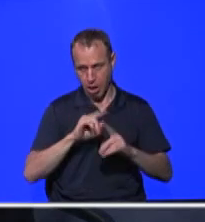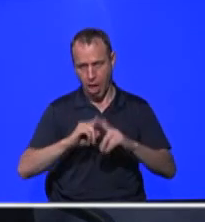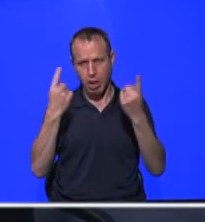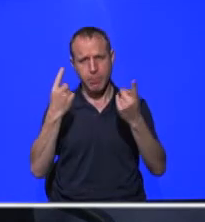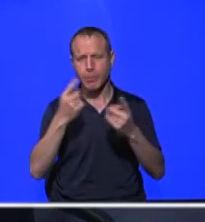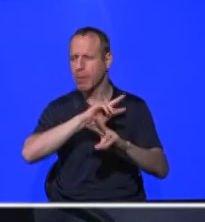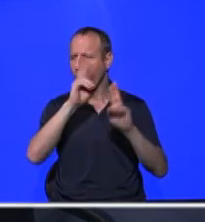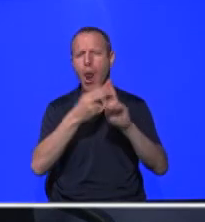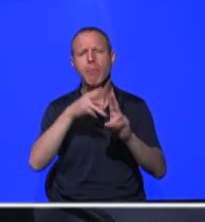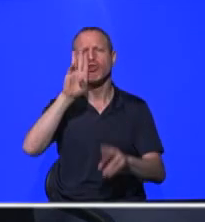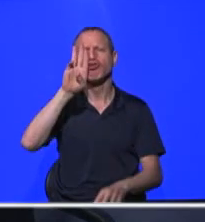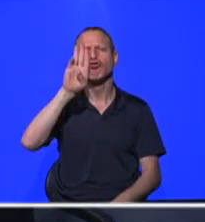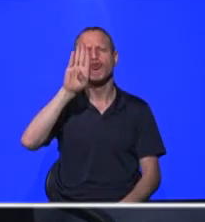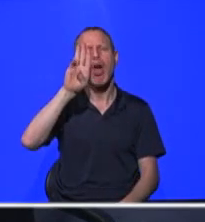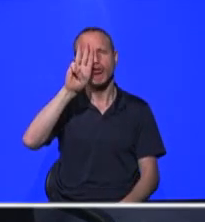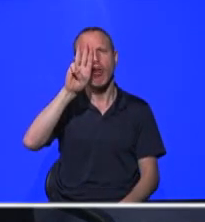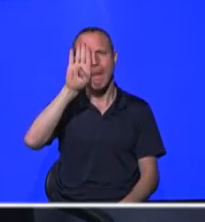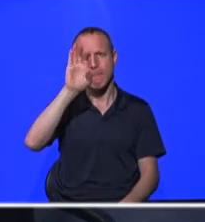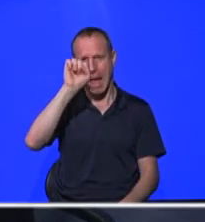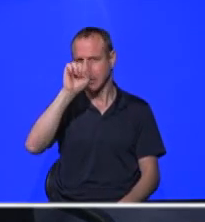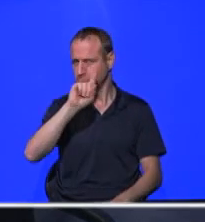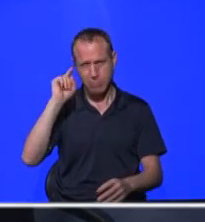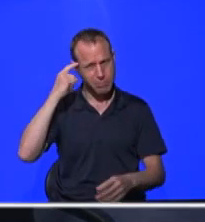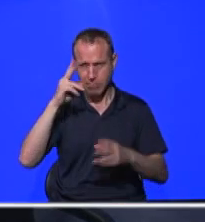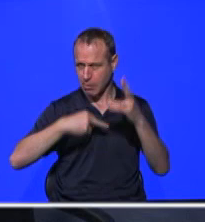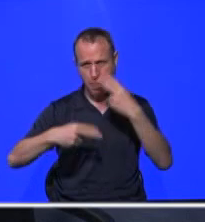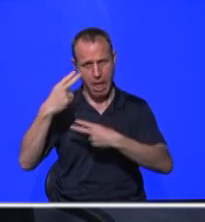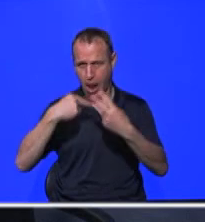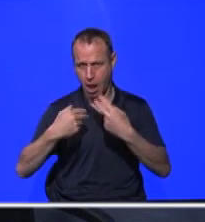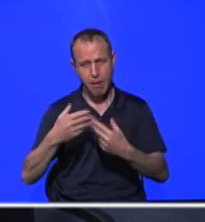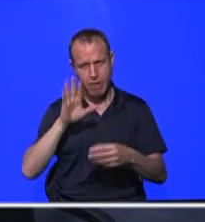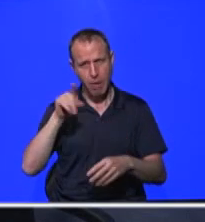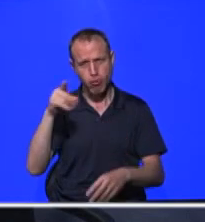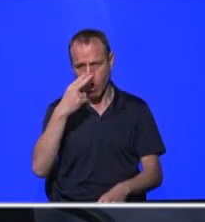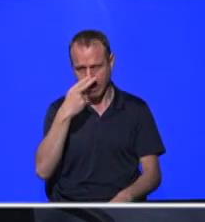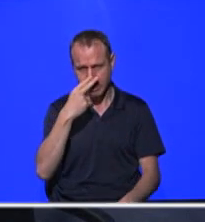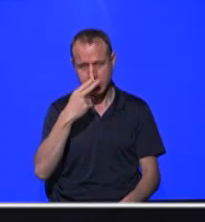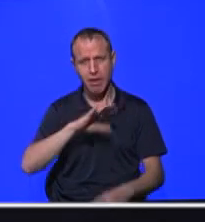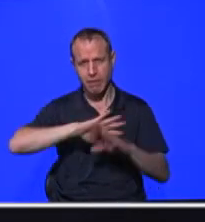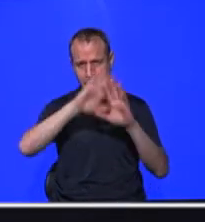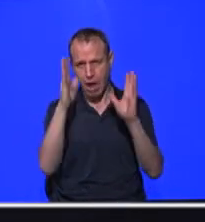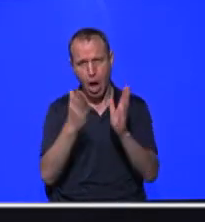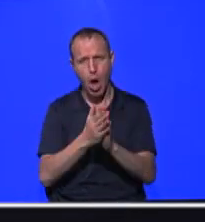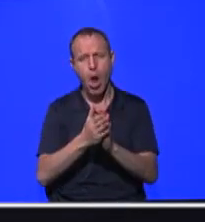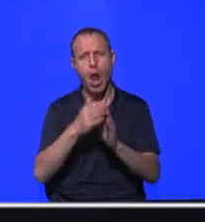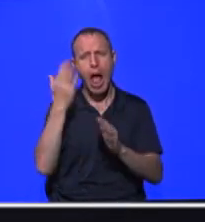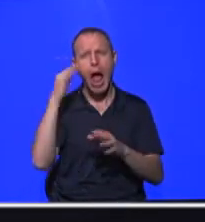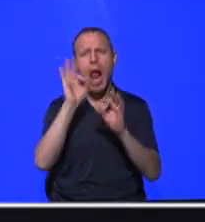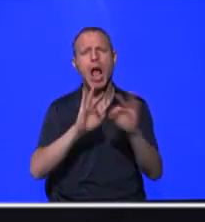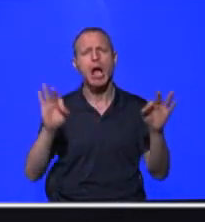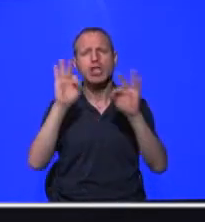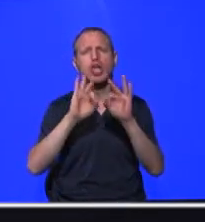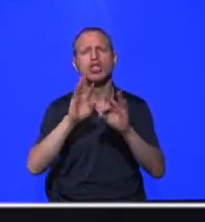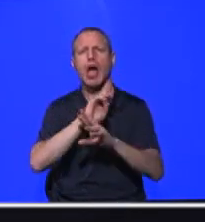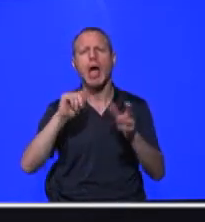מעולם השב"ס לא דאג לטפל. וגם כשהוא ניסה, זה הכל היה כדי לקדש רק את